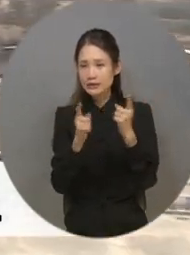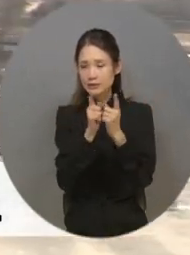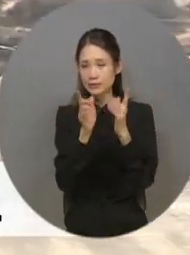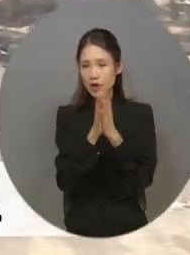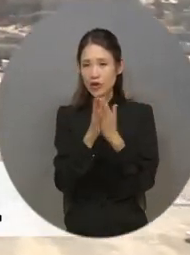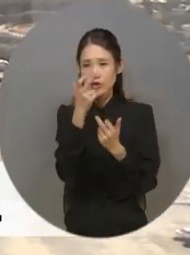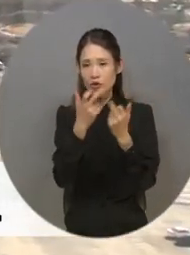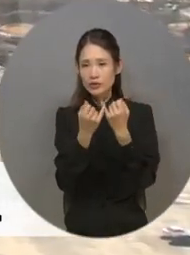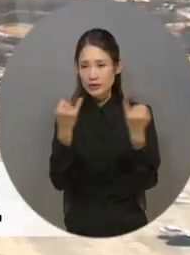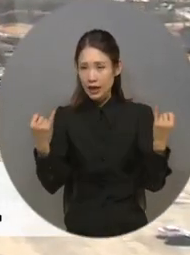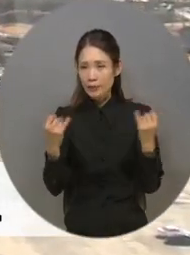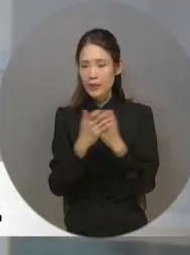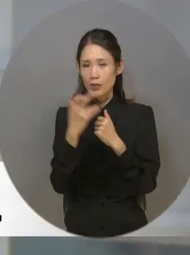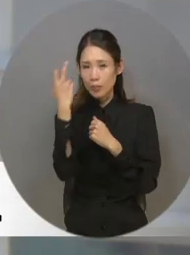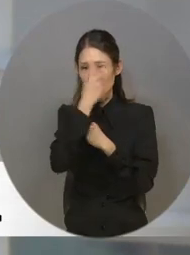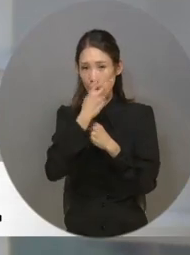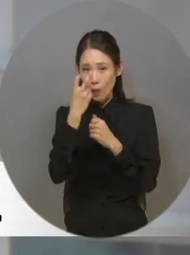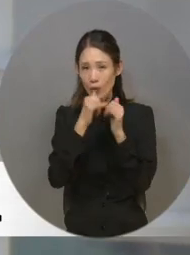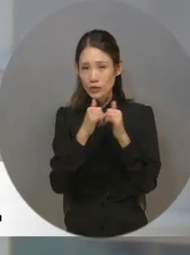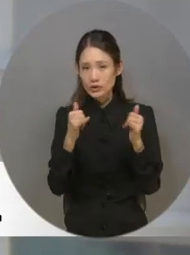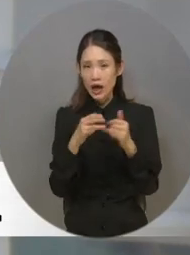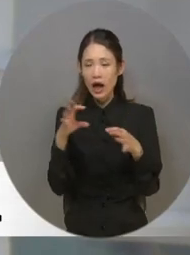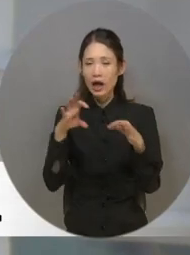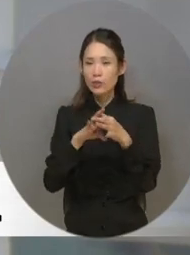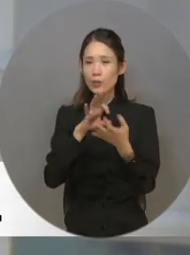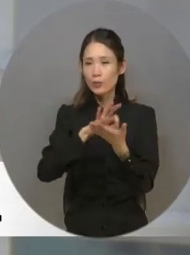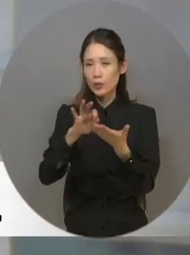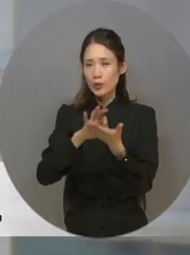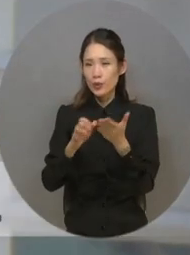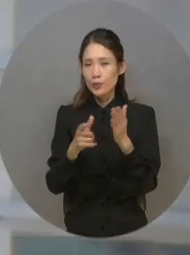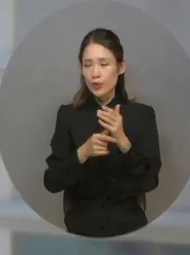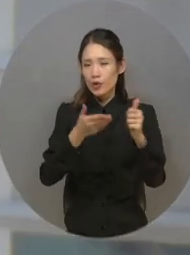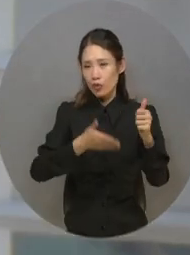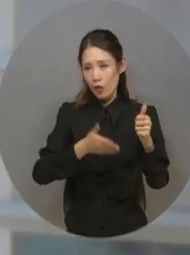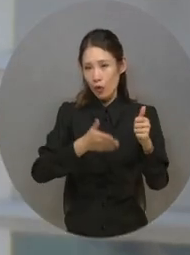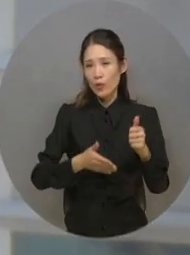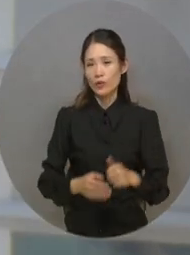형제 자매를 보호자용 주차증 발급 대상에 포함하도록